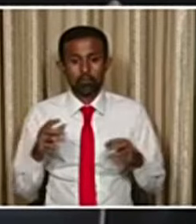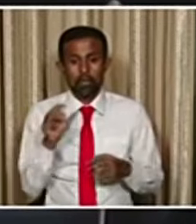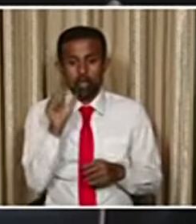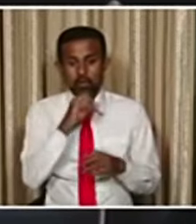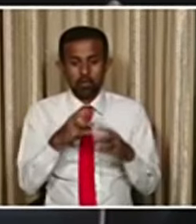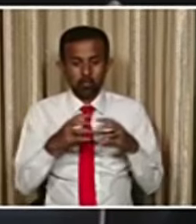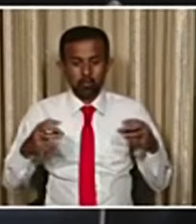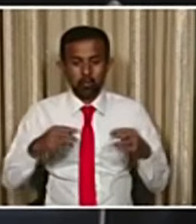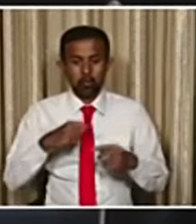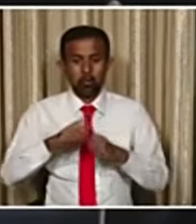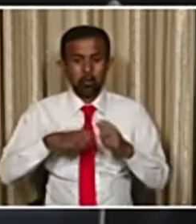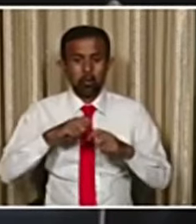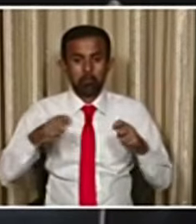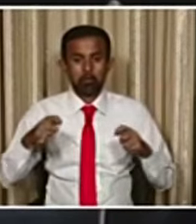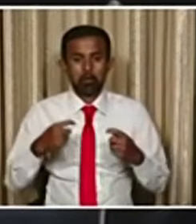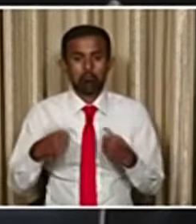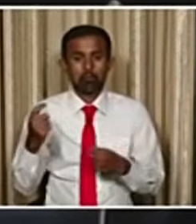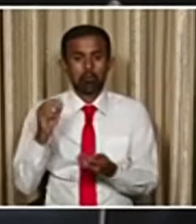දර මිටි විකුණන්න පටන්